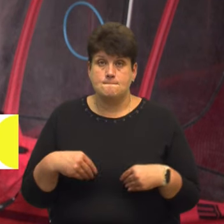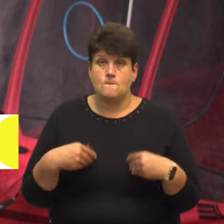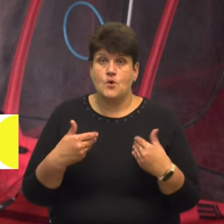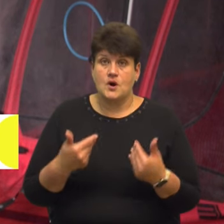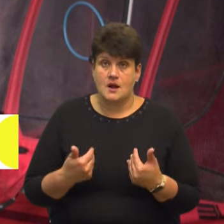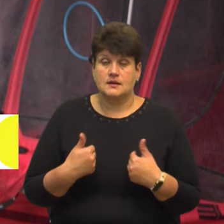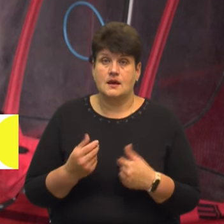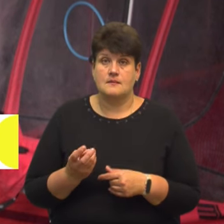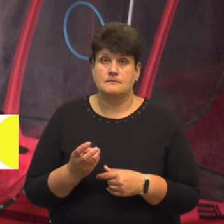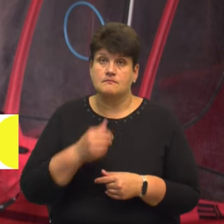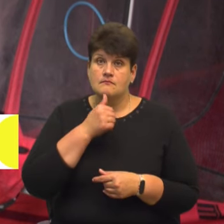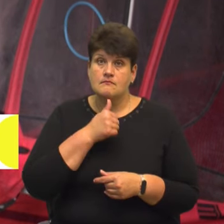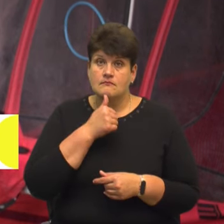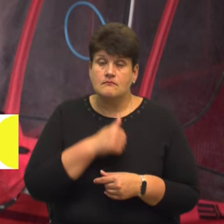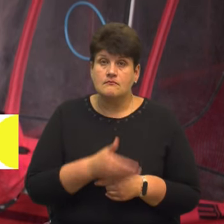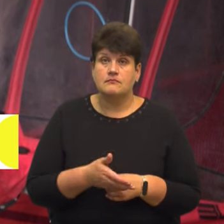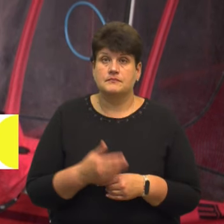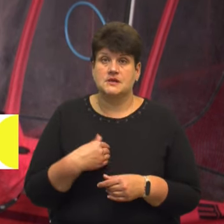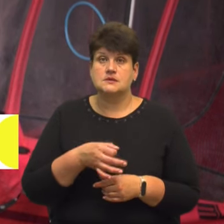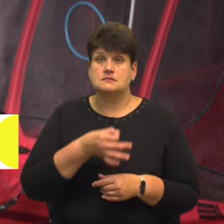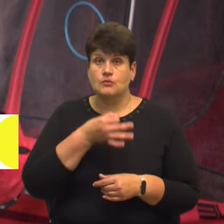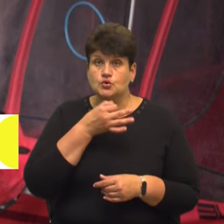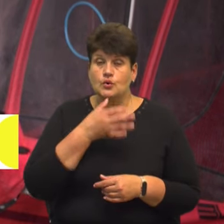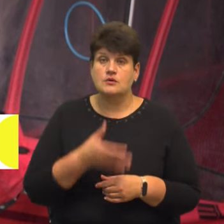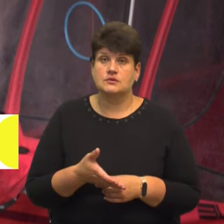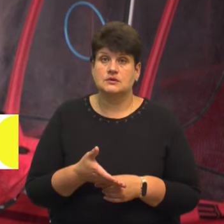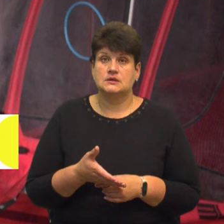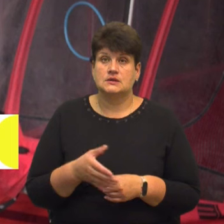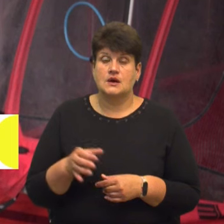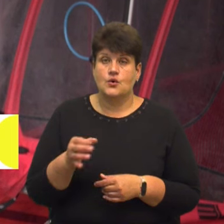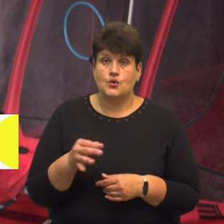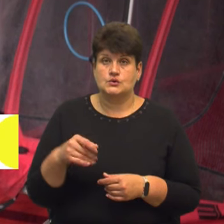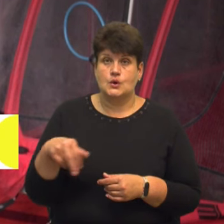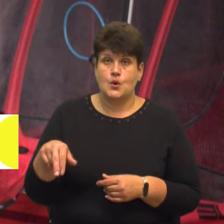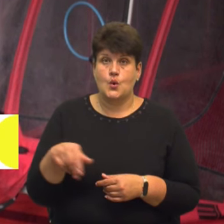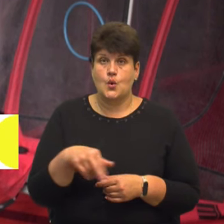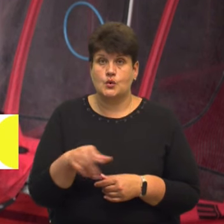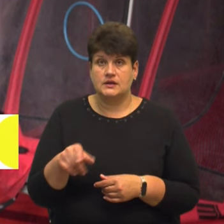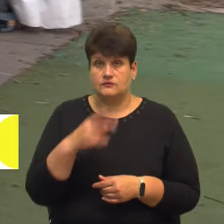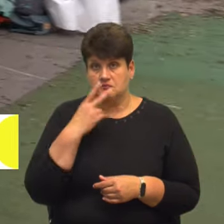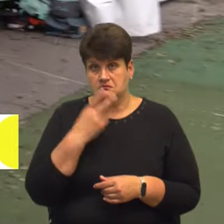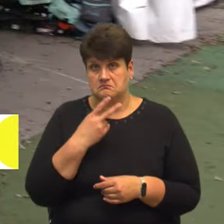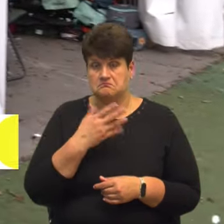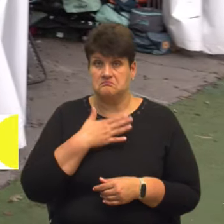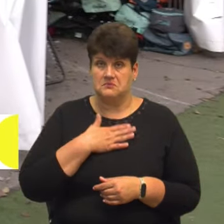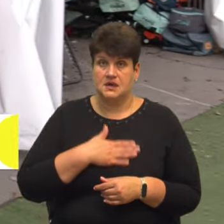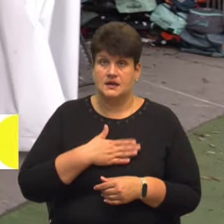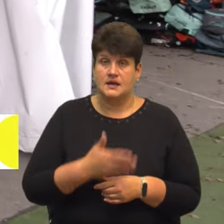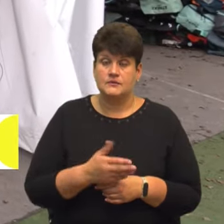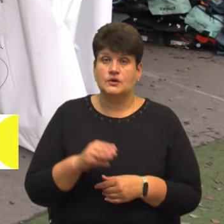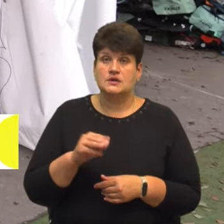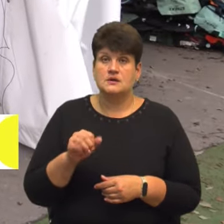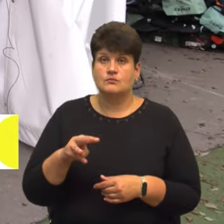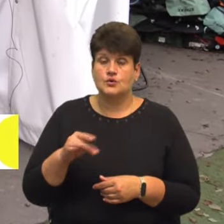прийшов спробував і мені сподобалося на озері так ходити воно виглядає доволі приємно Тімур каже